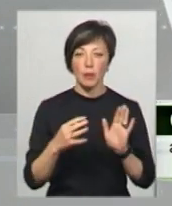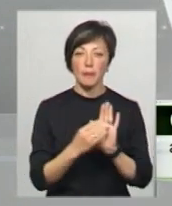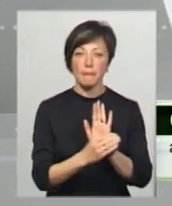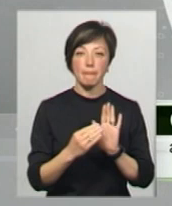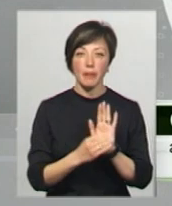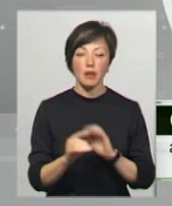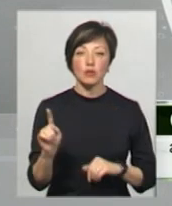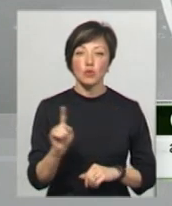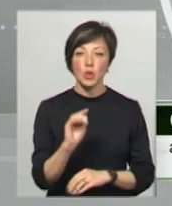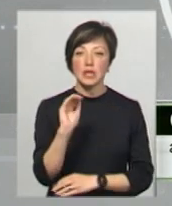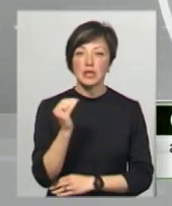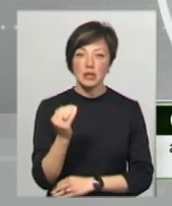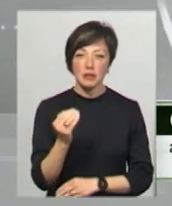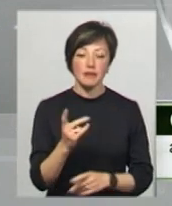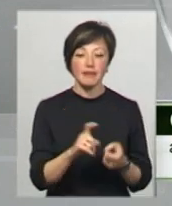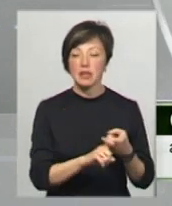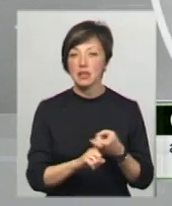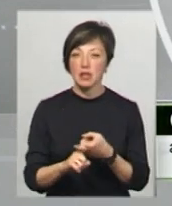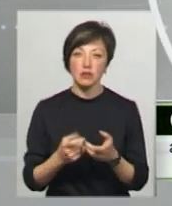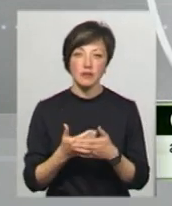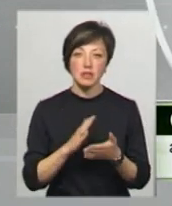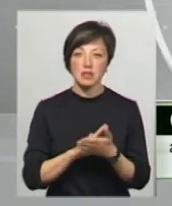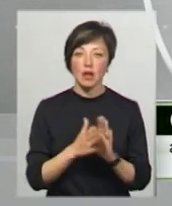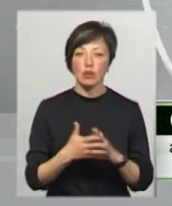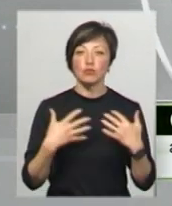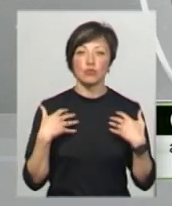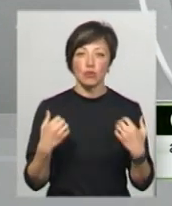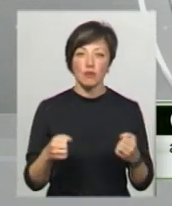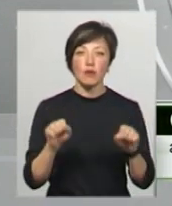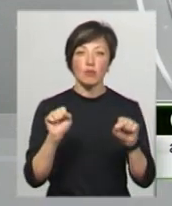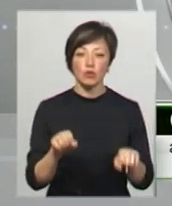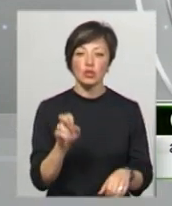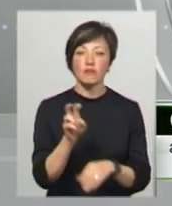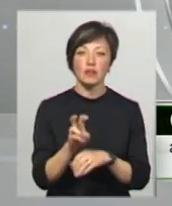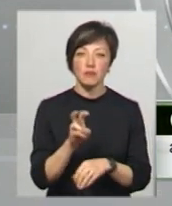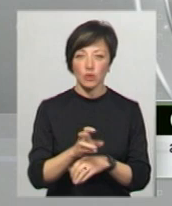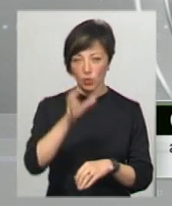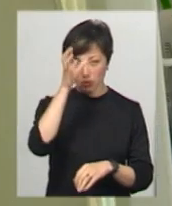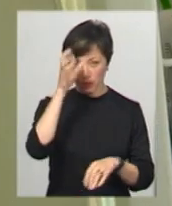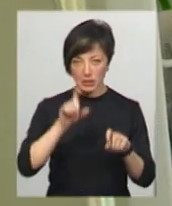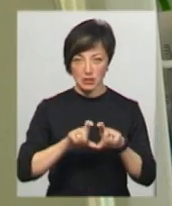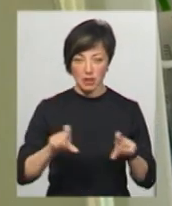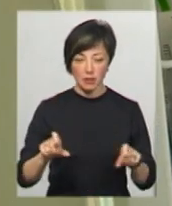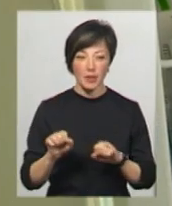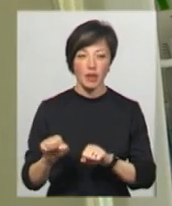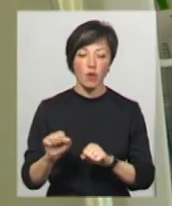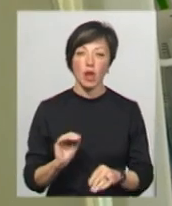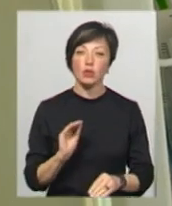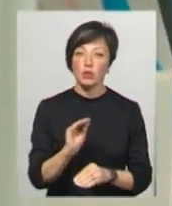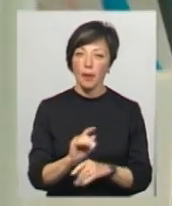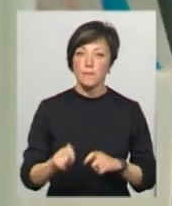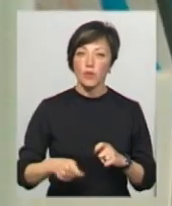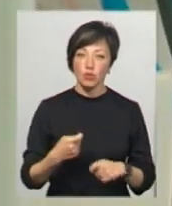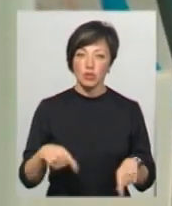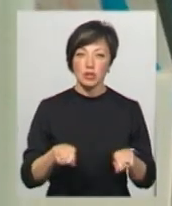що дитина в незалежності від стану здоров'я може відвідувати освітні заклади. Адвокат додає,